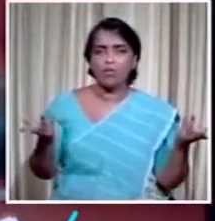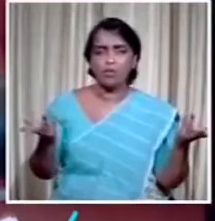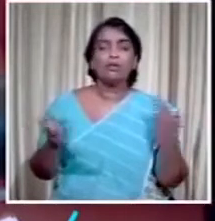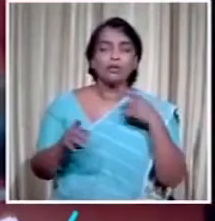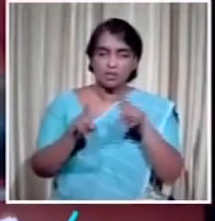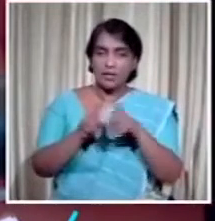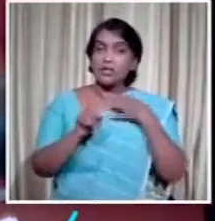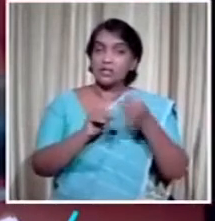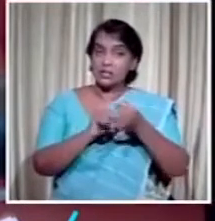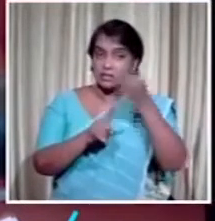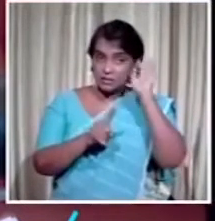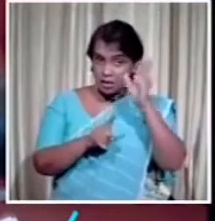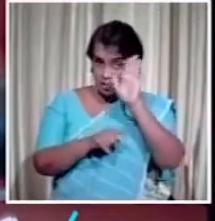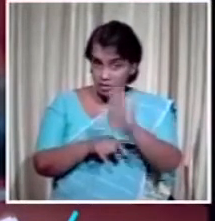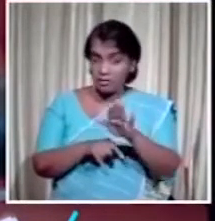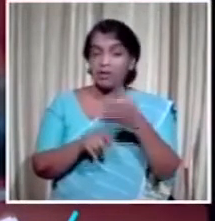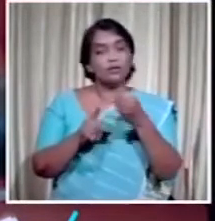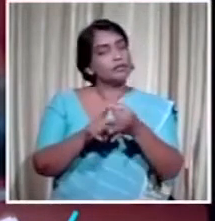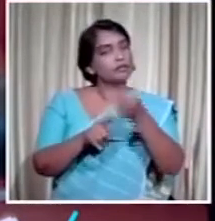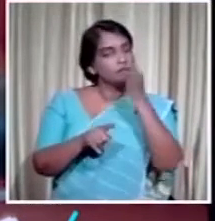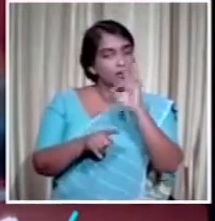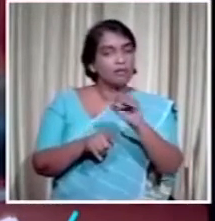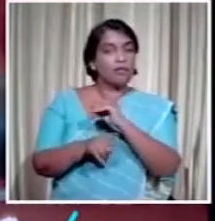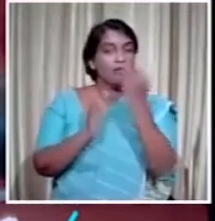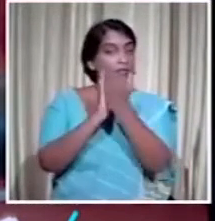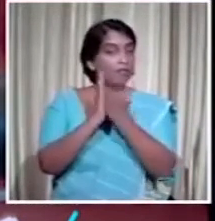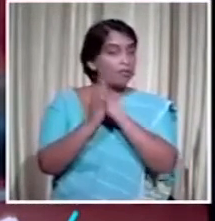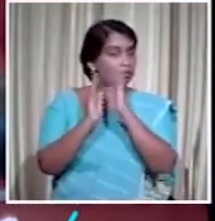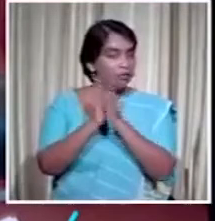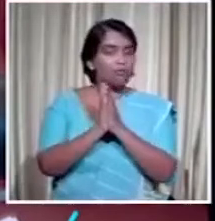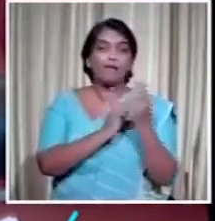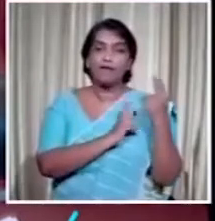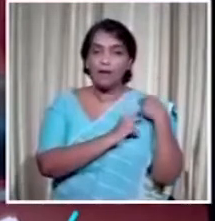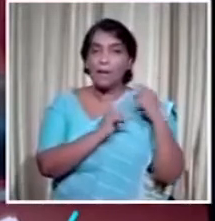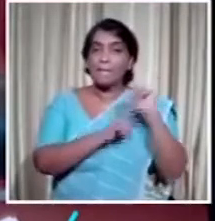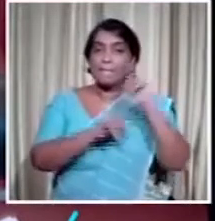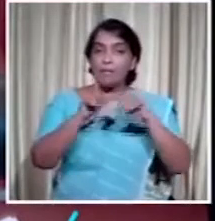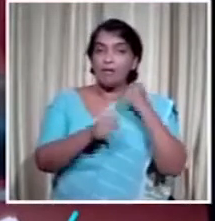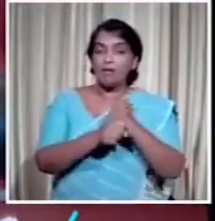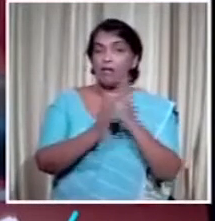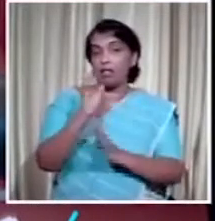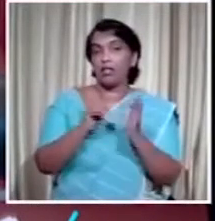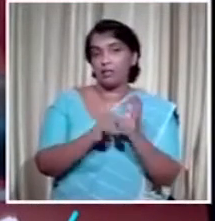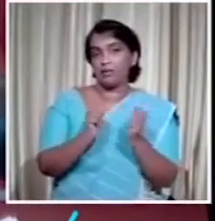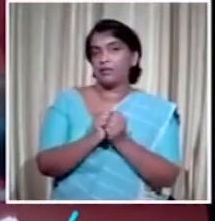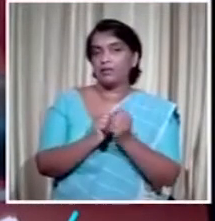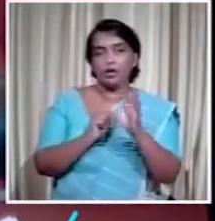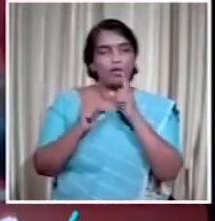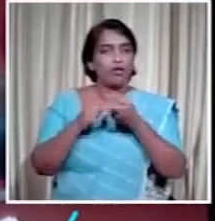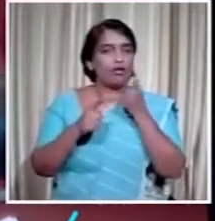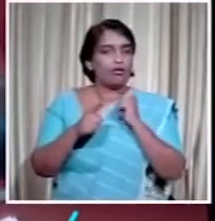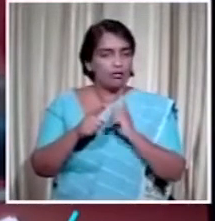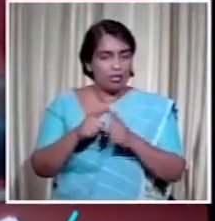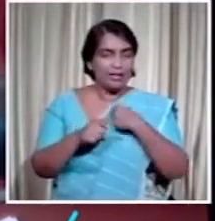සාමාන්‍ය ජනාධිපතිවරයා ඉන්නවනම් ජනාධිපතිවරයාගේ විෂයන් ආවරණය වෙන පරිදි මේ පාර්ලිමේන්තුවේ රාජ්‍ය අමාත්‍යවරු කටයුතු කරනවා. උදාහරණයක් ගත්තොත්